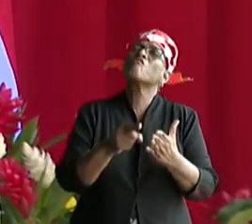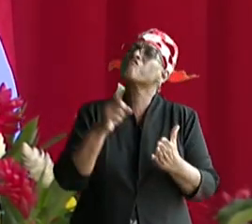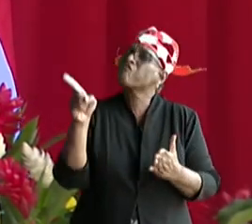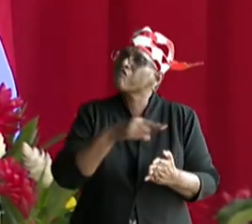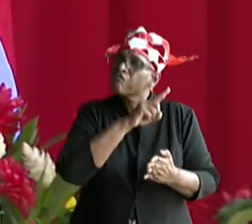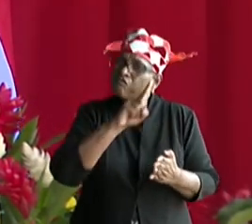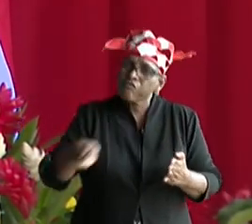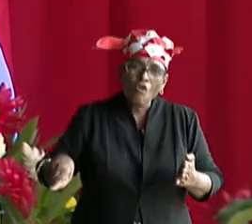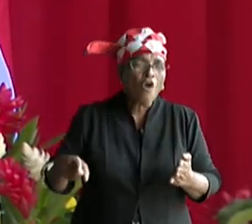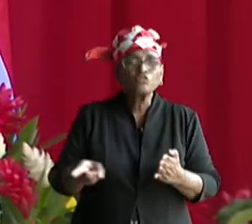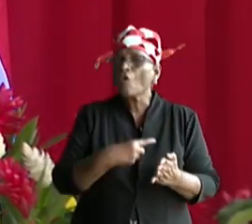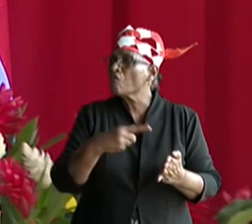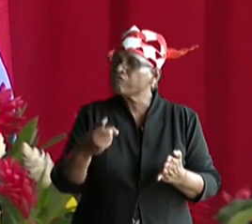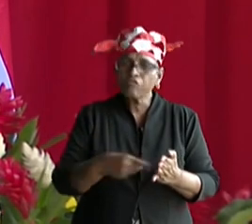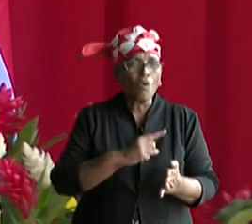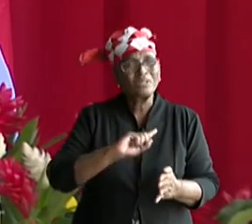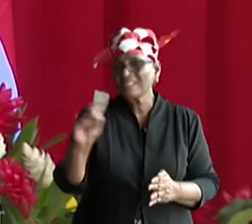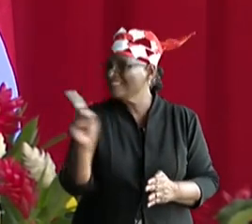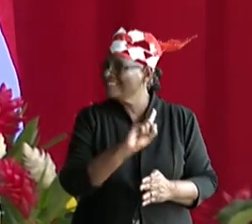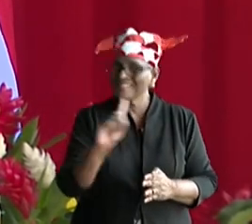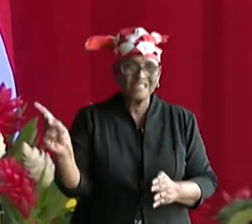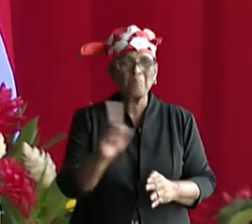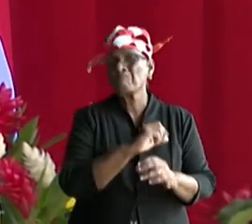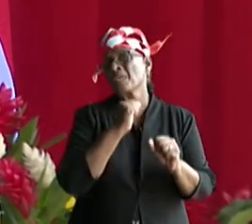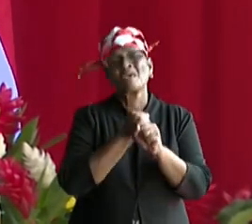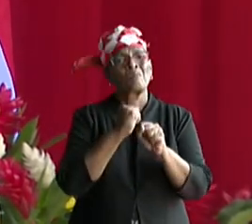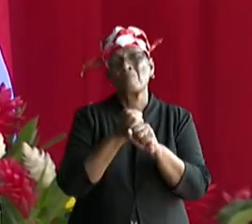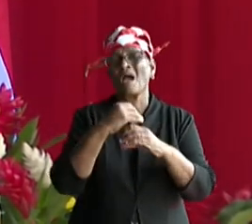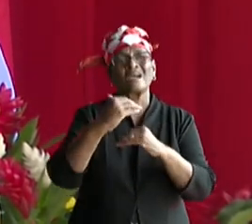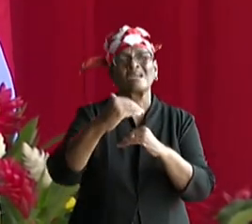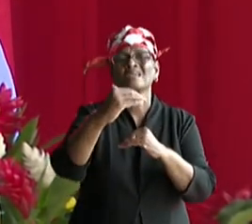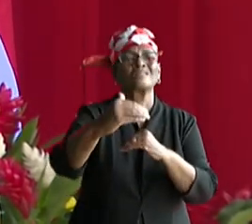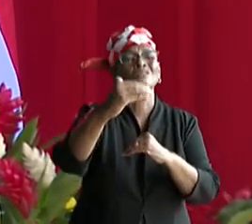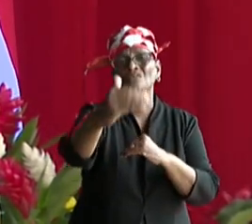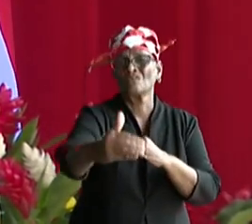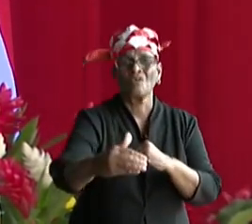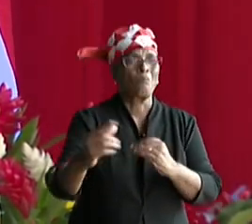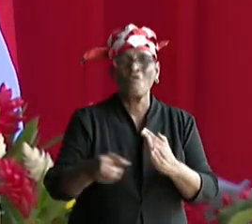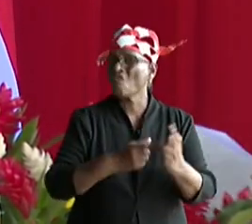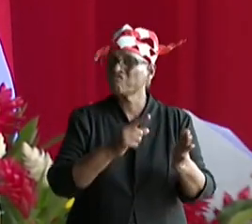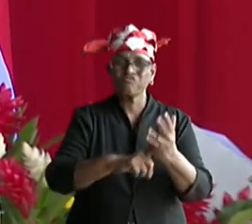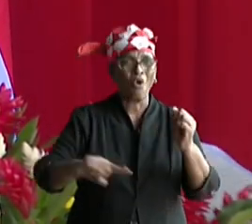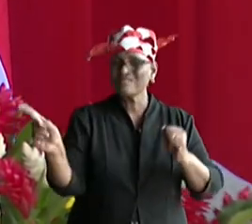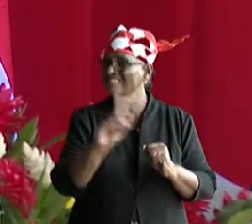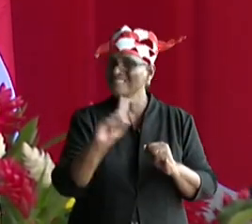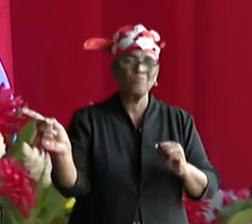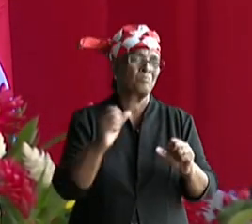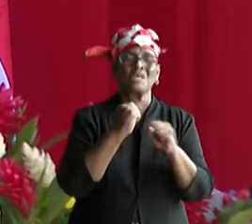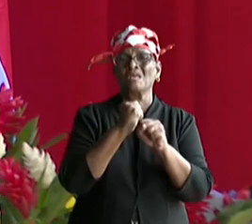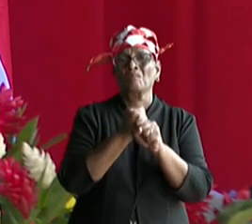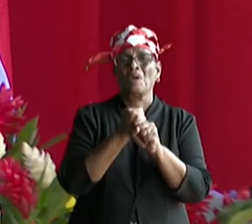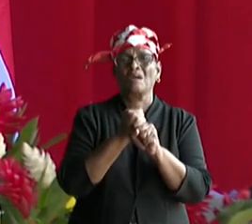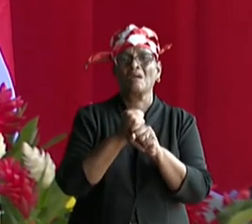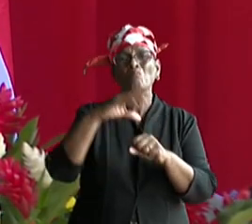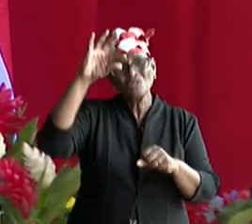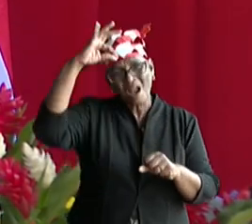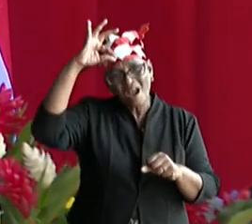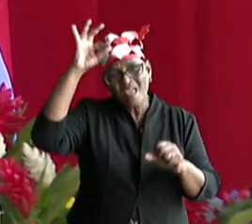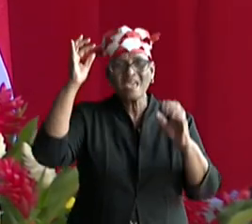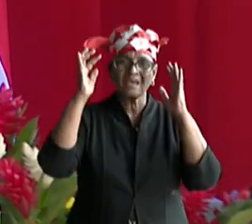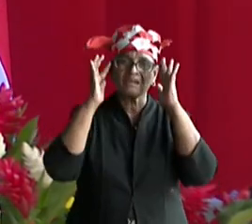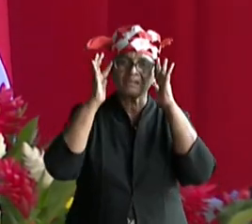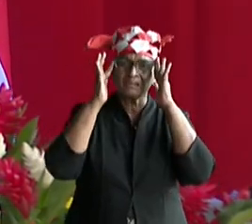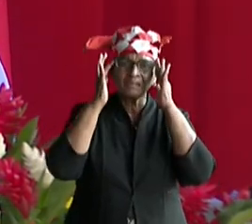geval niet meer mogen maken in de komende jaren. Laten we lering trekken uit de afgelopen 45 jaar